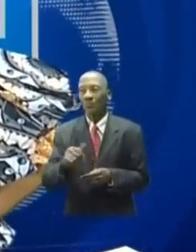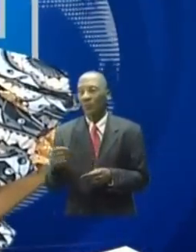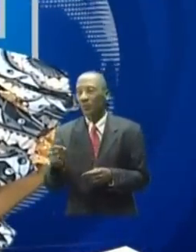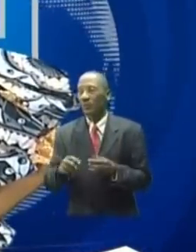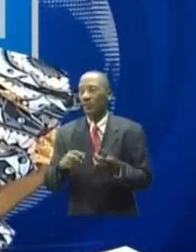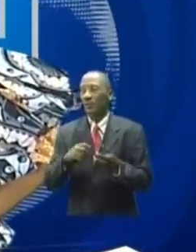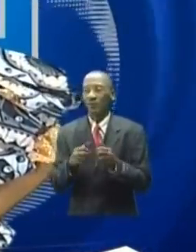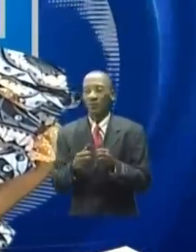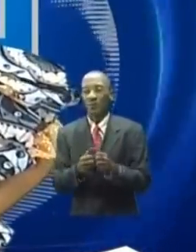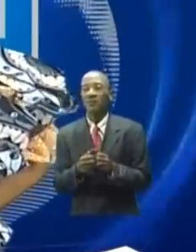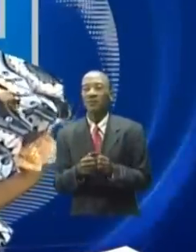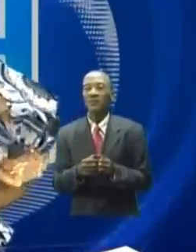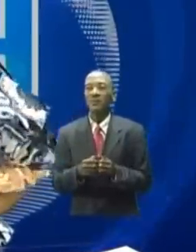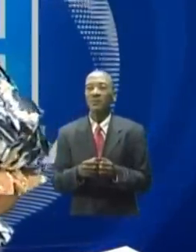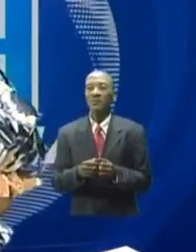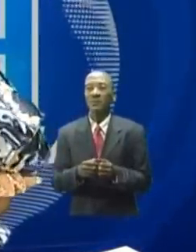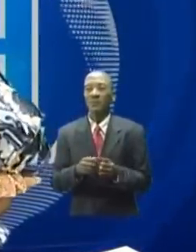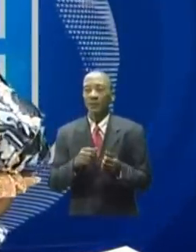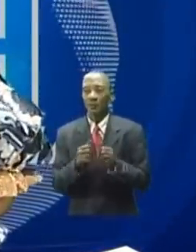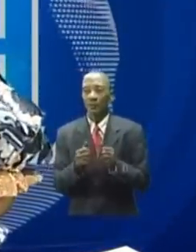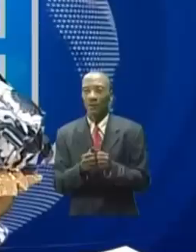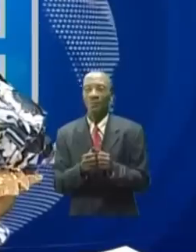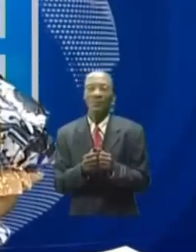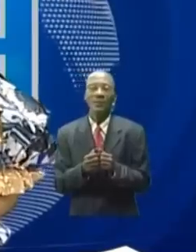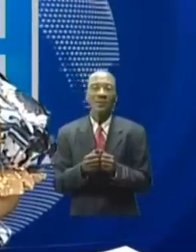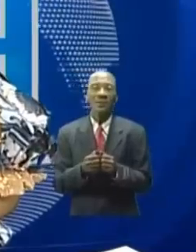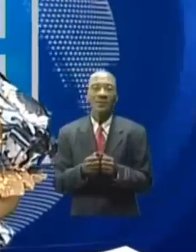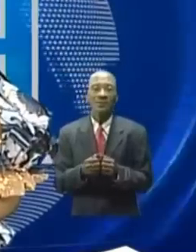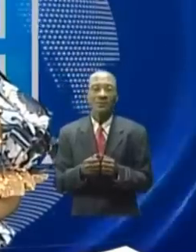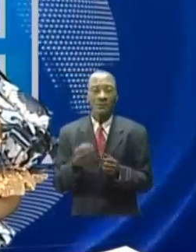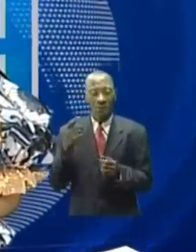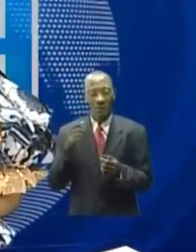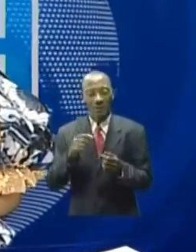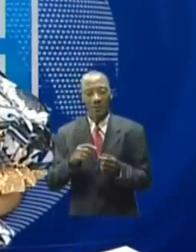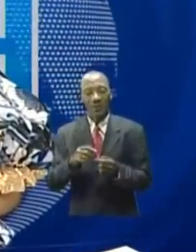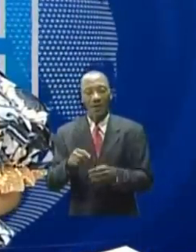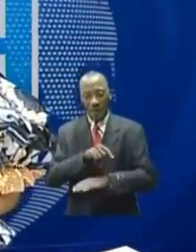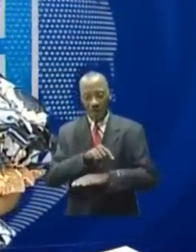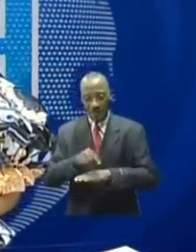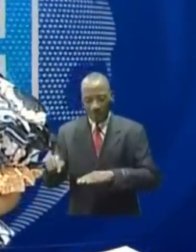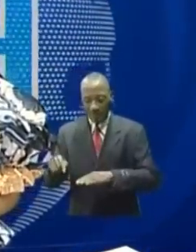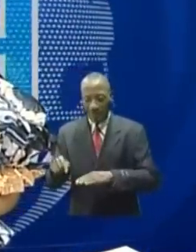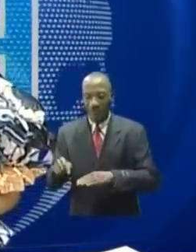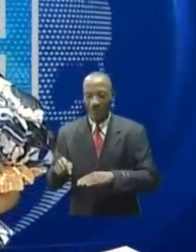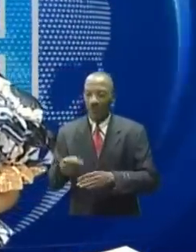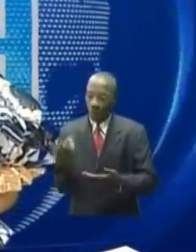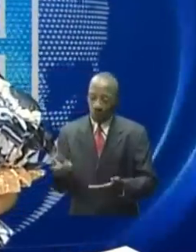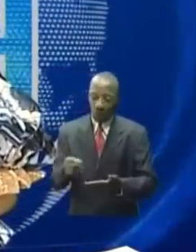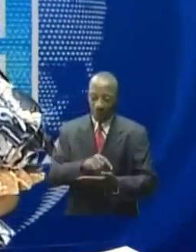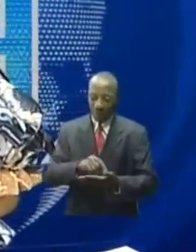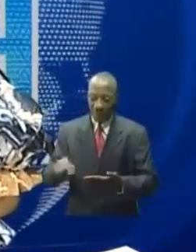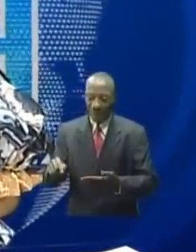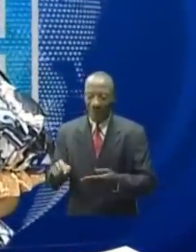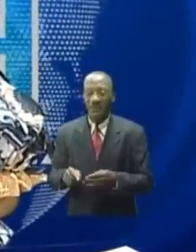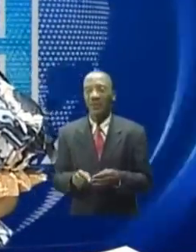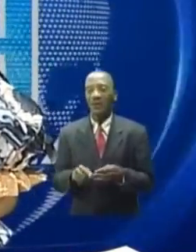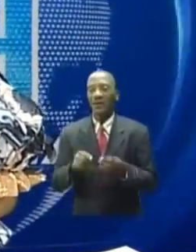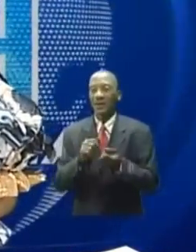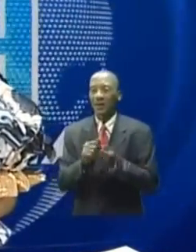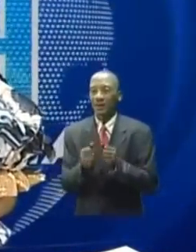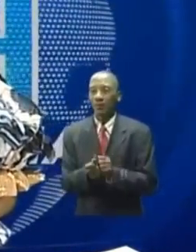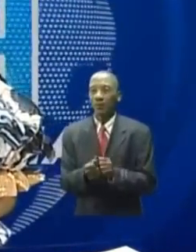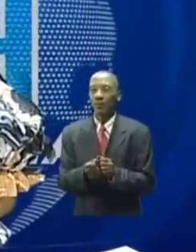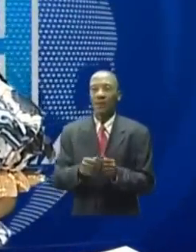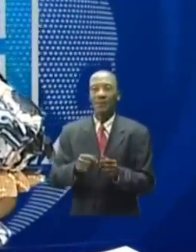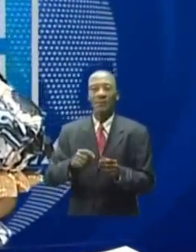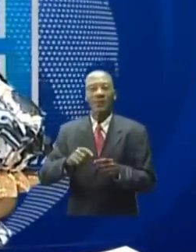DGDA tient à la régularisation de la situation administrative de certains de ses cadres et agents. Son directeur général en a discuté